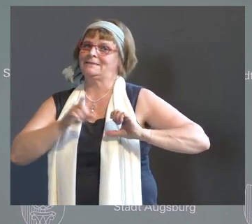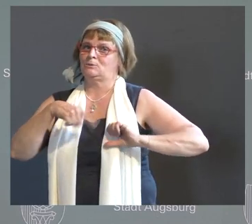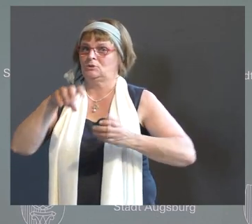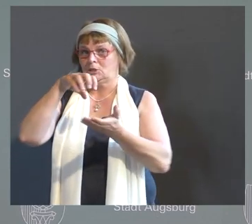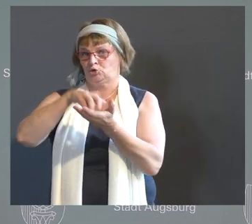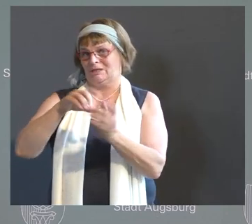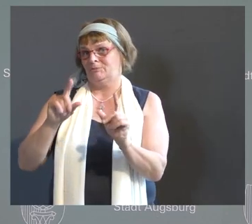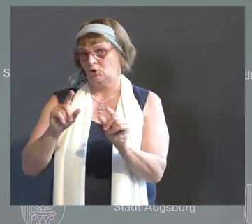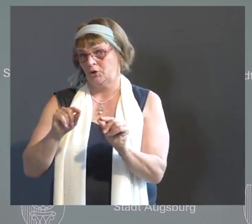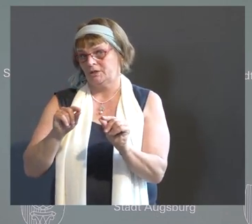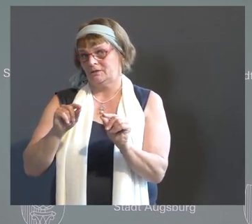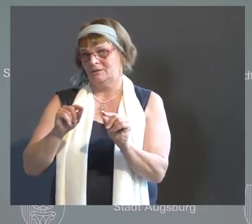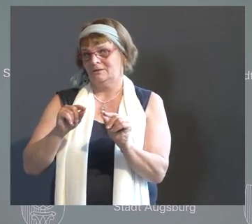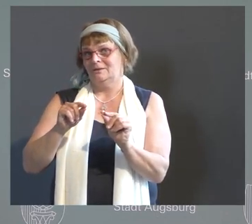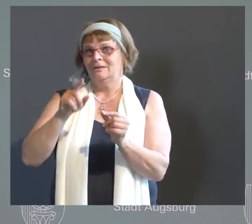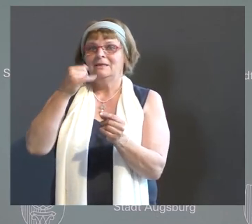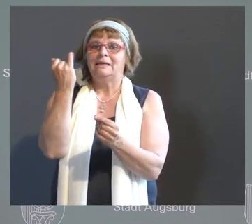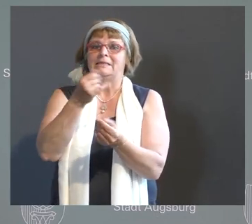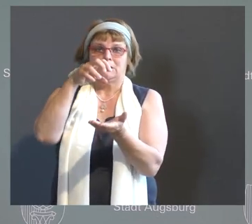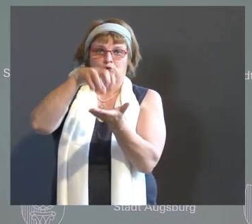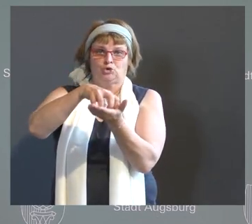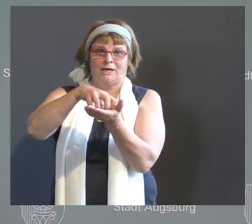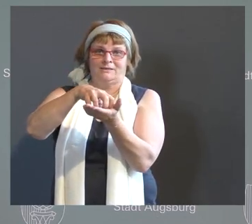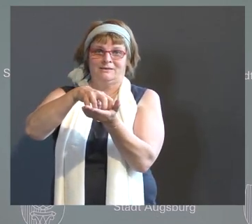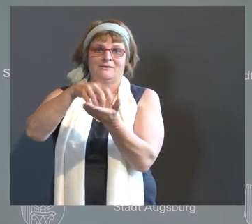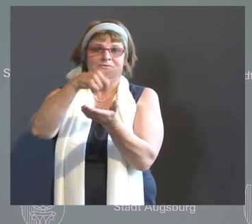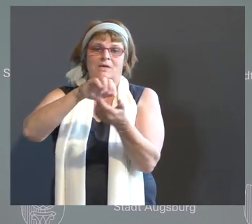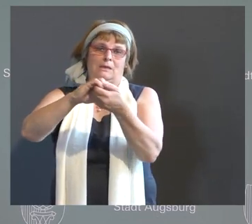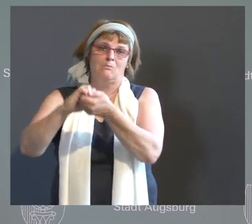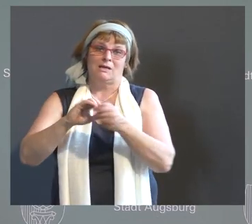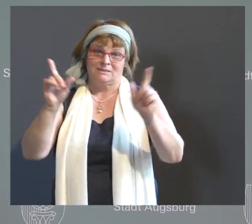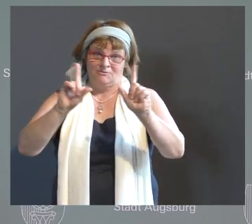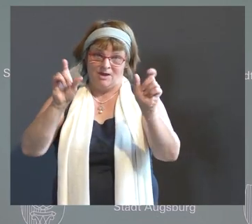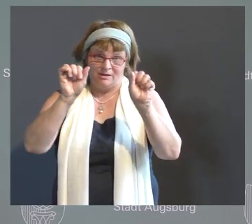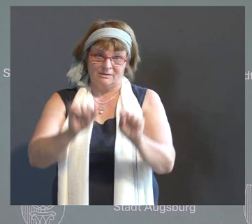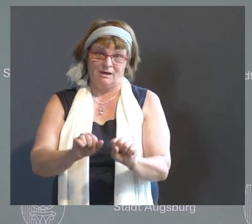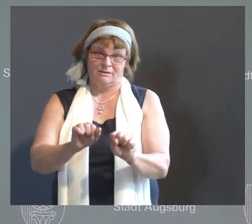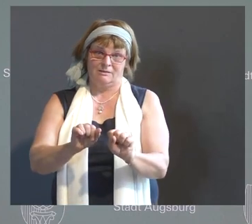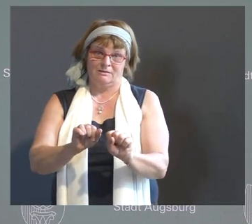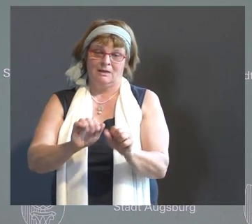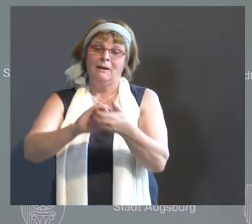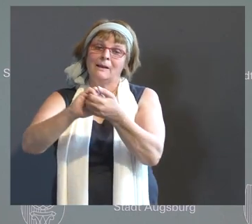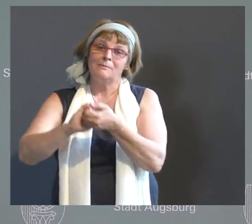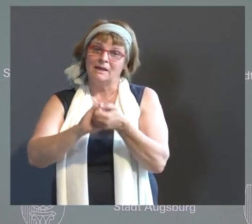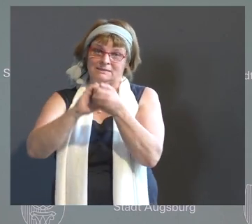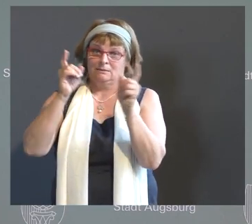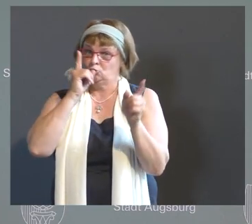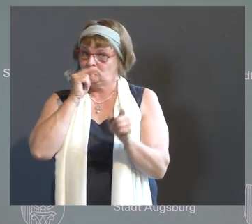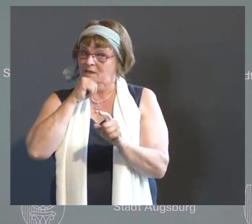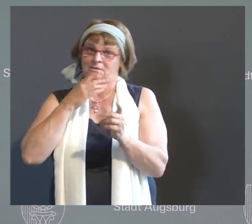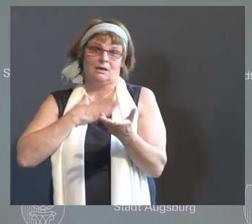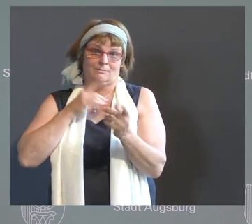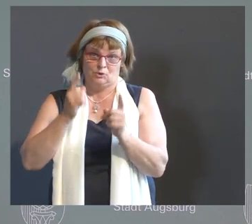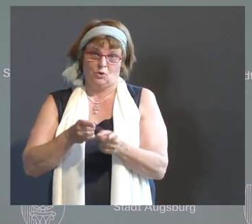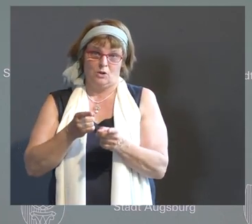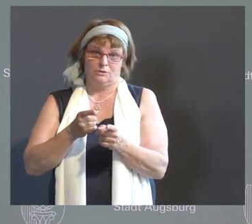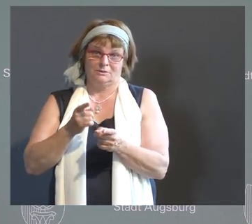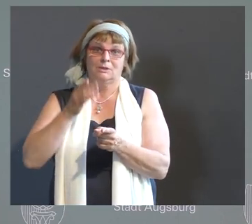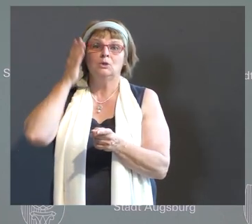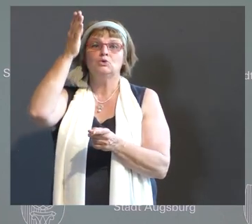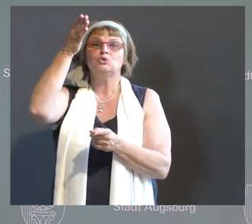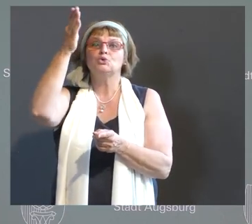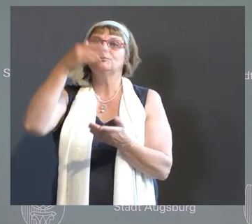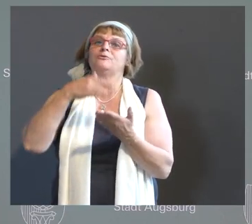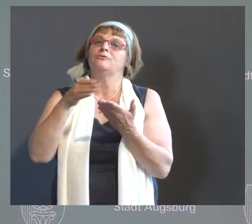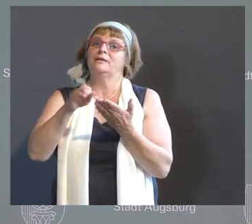Leben pulsiert und wo wir alle auch miteinander feiern können, miteinander Spaß haben. Das soll es auch in den nächsten Wochenenden geben,